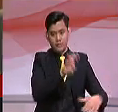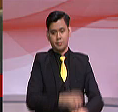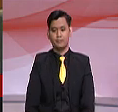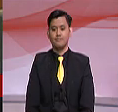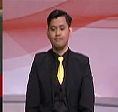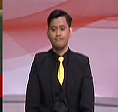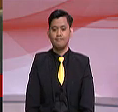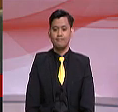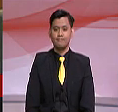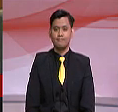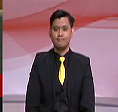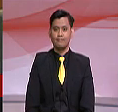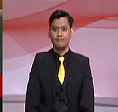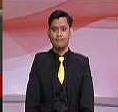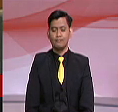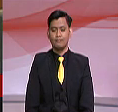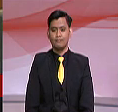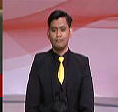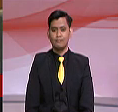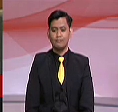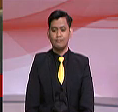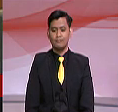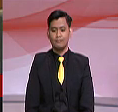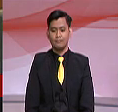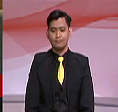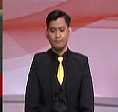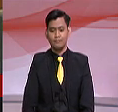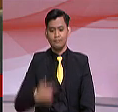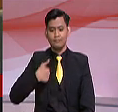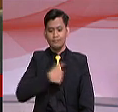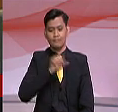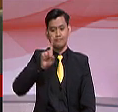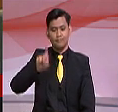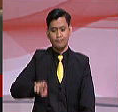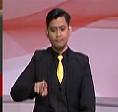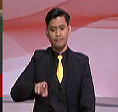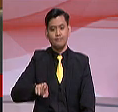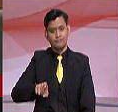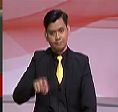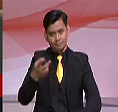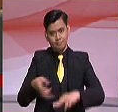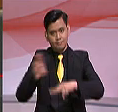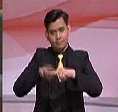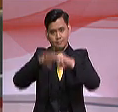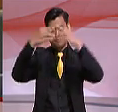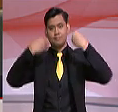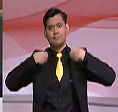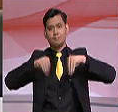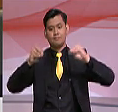Hai tidak kenal Mampang ah dia kan jualan kebolehan